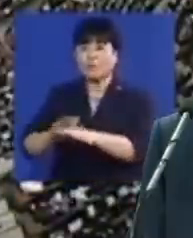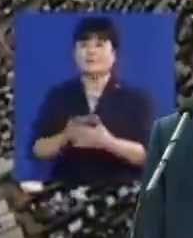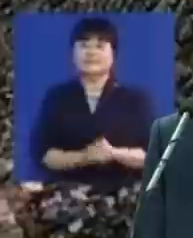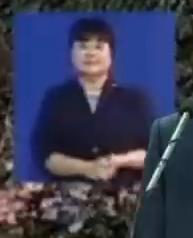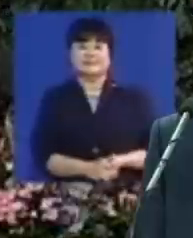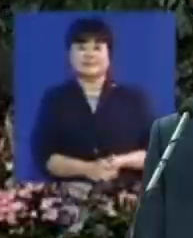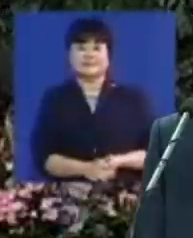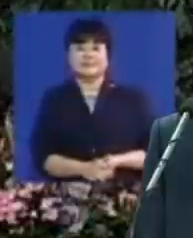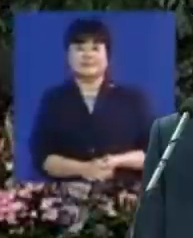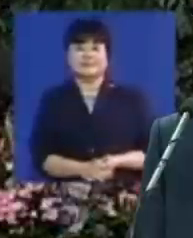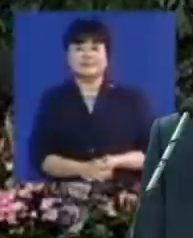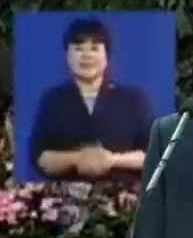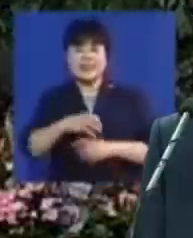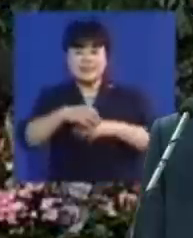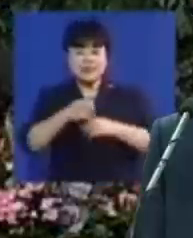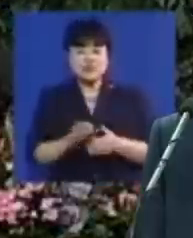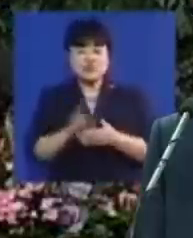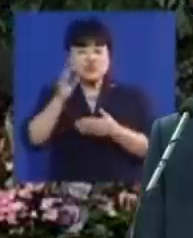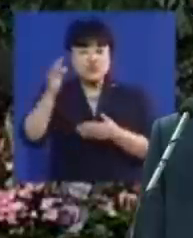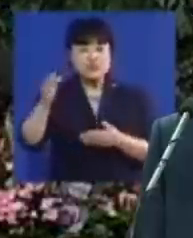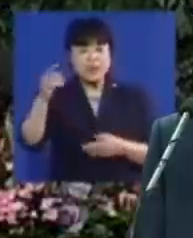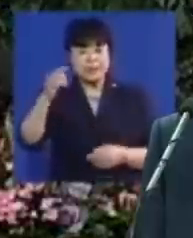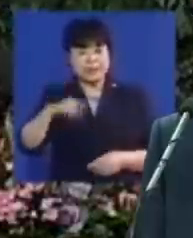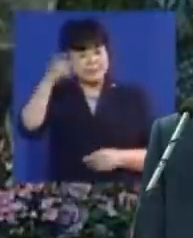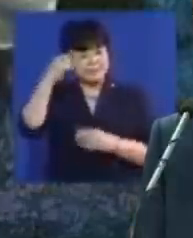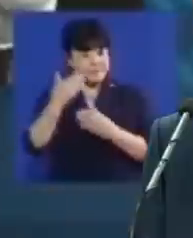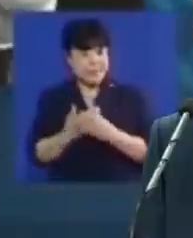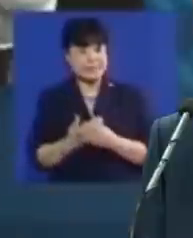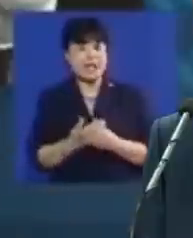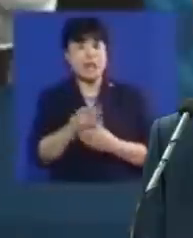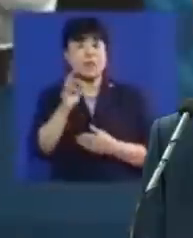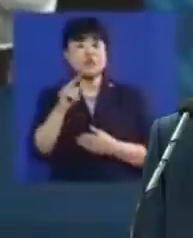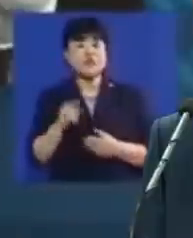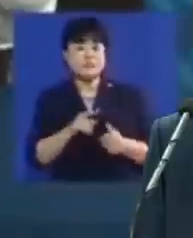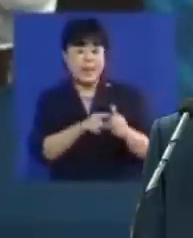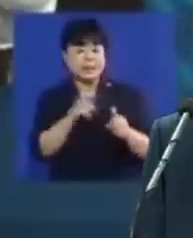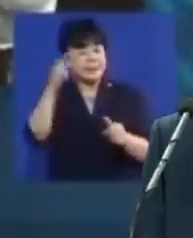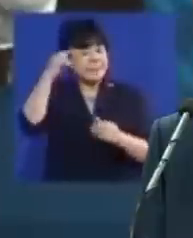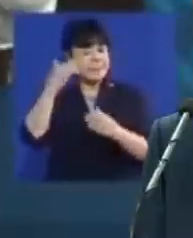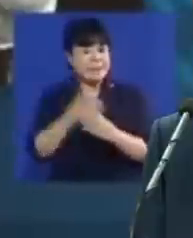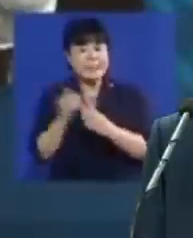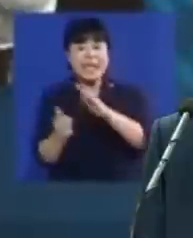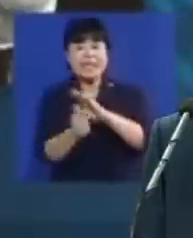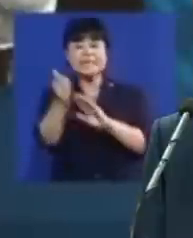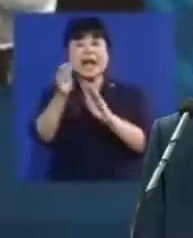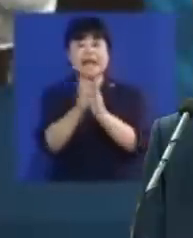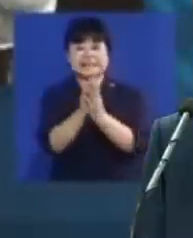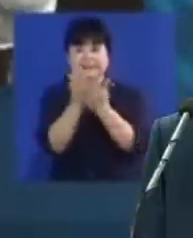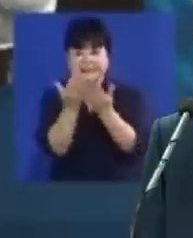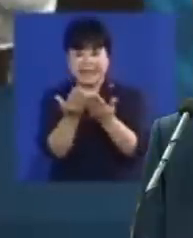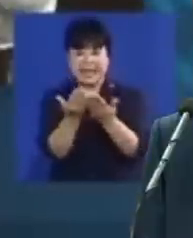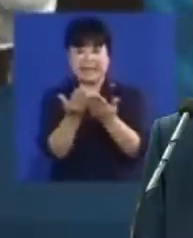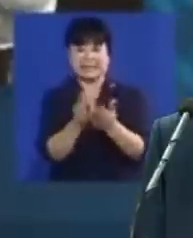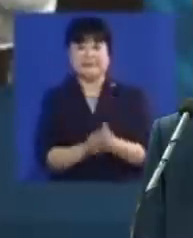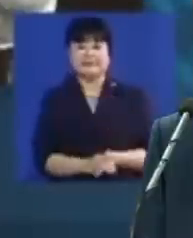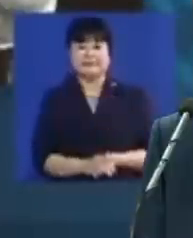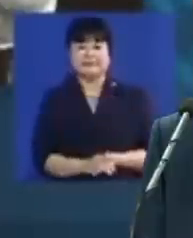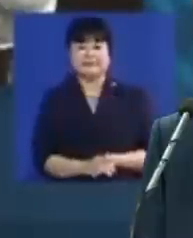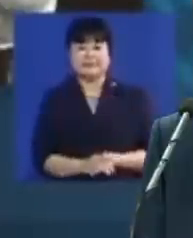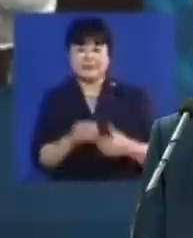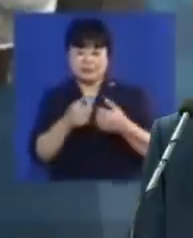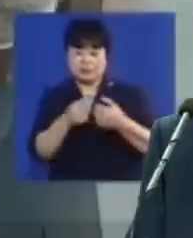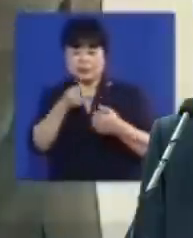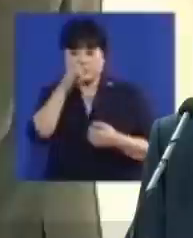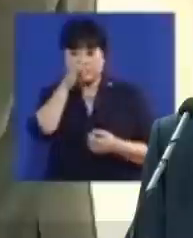것입니다. 세계적인 유명한 신학자인 몰트만 박사 희망신학에 관해서 제가 토의를 한